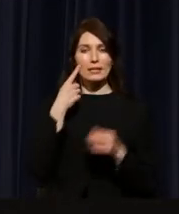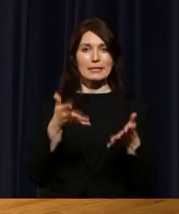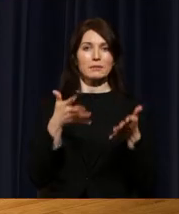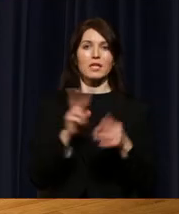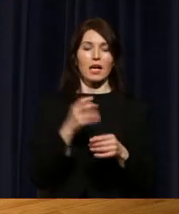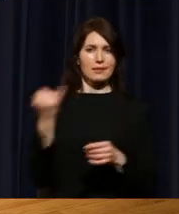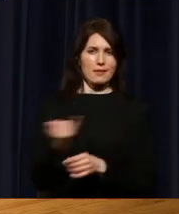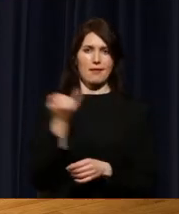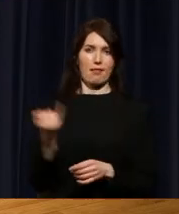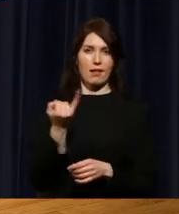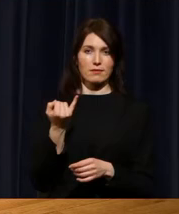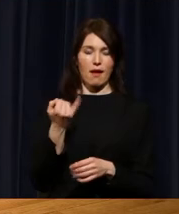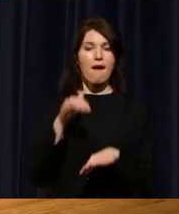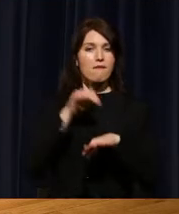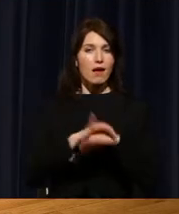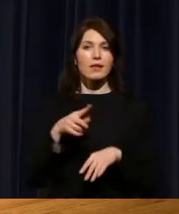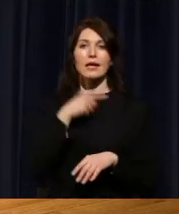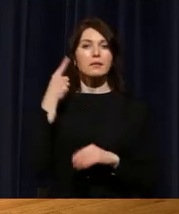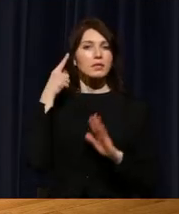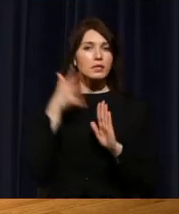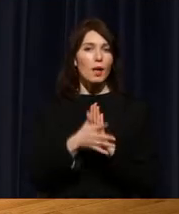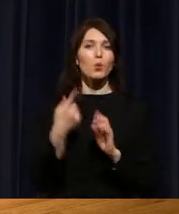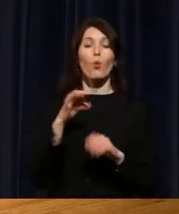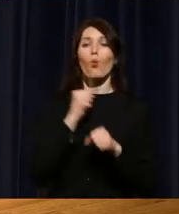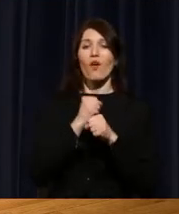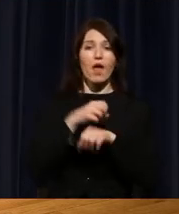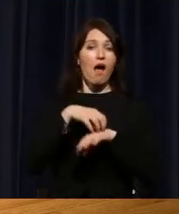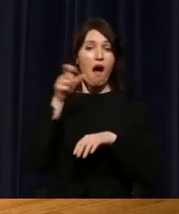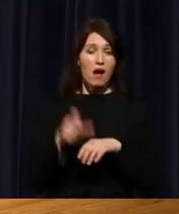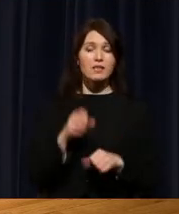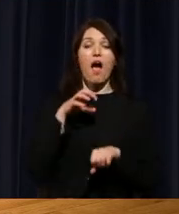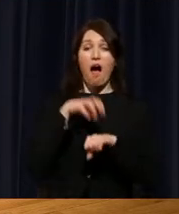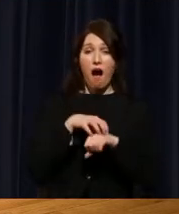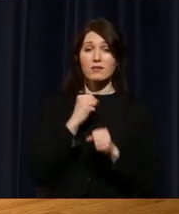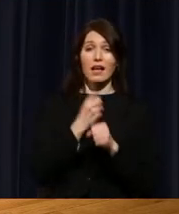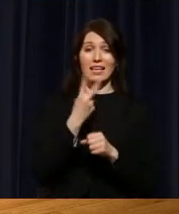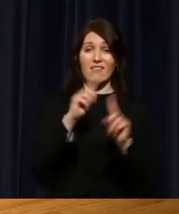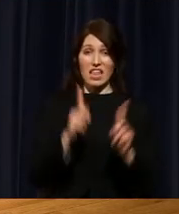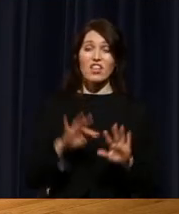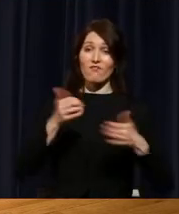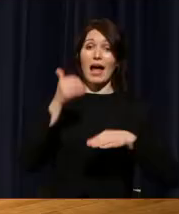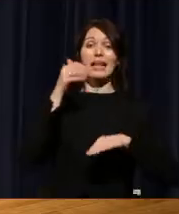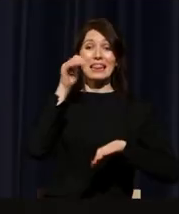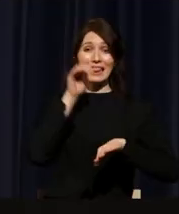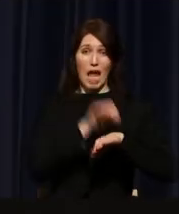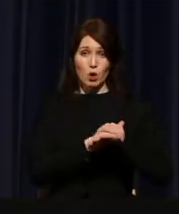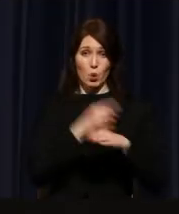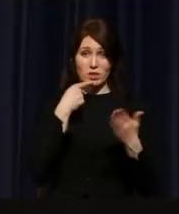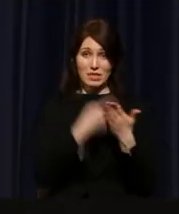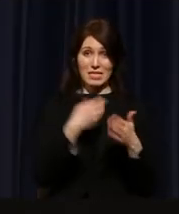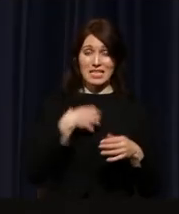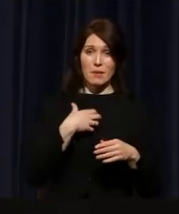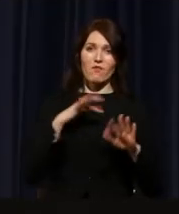ieinteresē. Un patiesībā, ja grib saprast, ko dara ārsts, no ārsts pa lielam dara divas lietas. Viņš vai nu diagnosticē slimību, mēģina atrast,